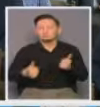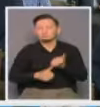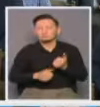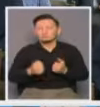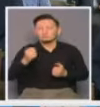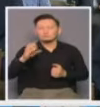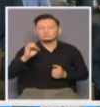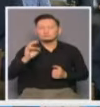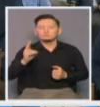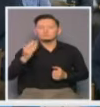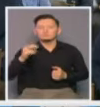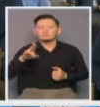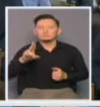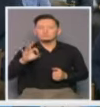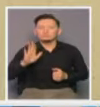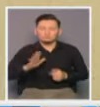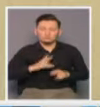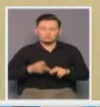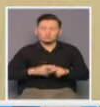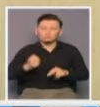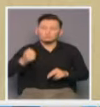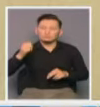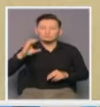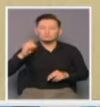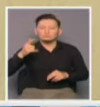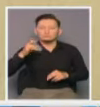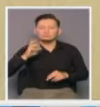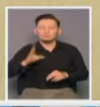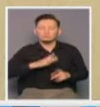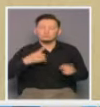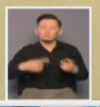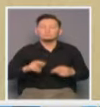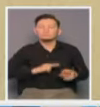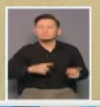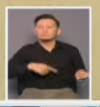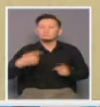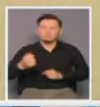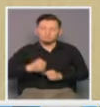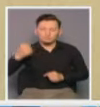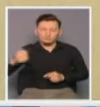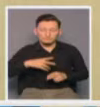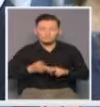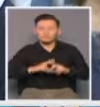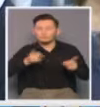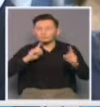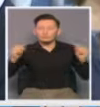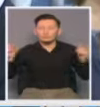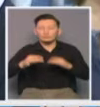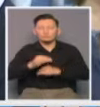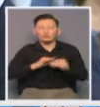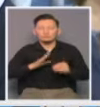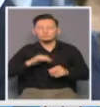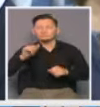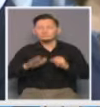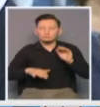стал Серик Шапхенов, который сменил на этом посту Сагындыка Лукпанова, перешедшего на другую работу. В ходе собрания актива глава региона